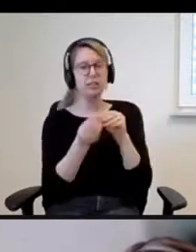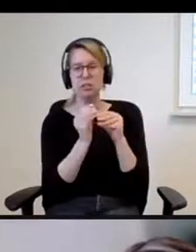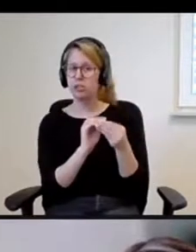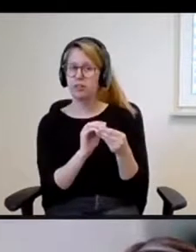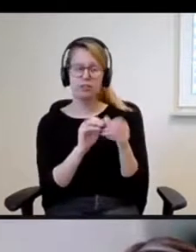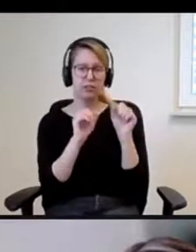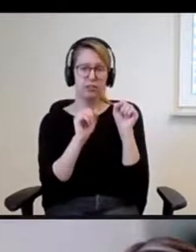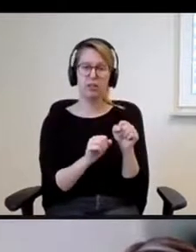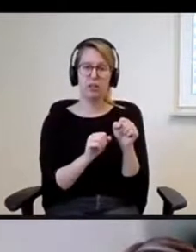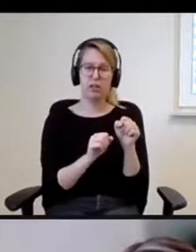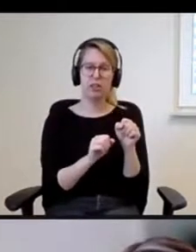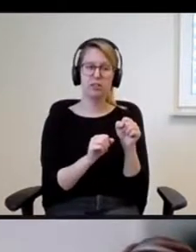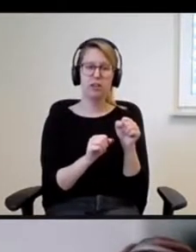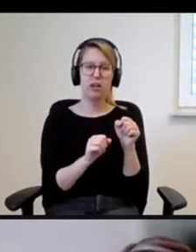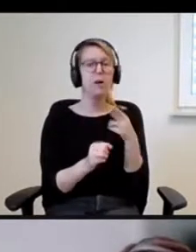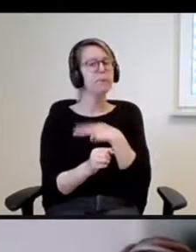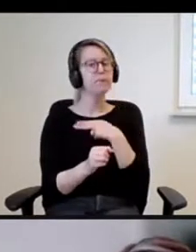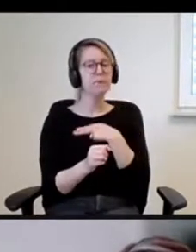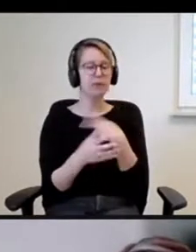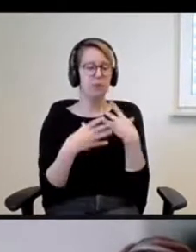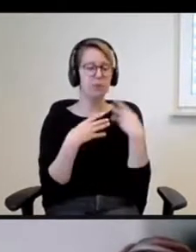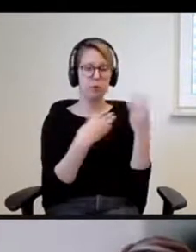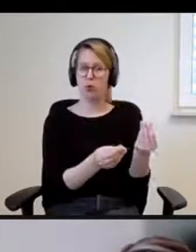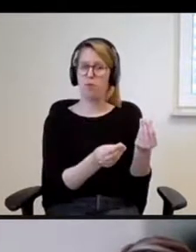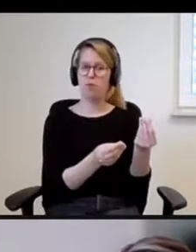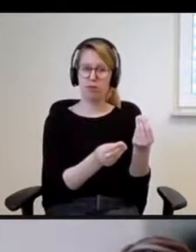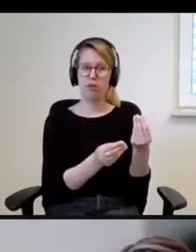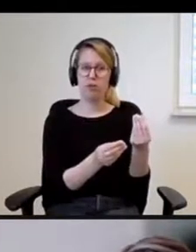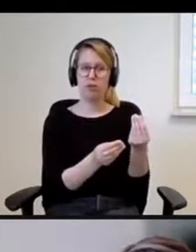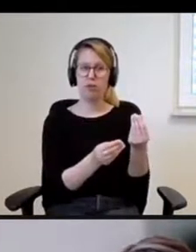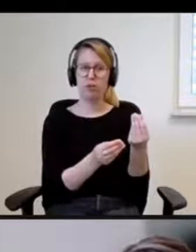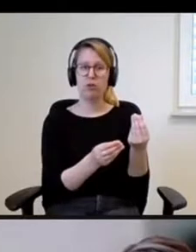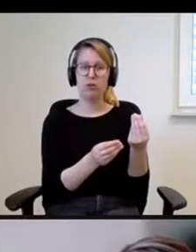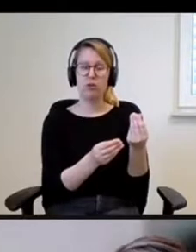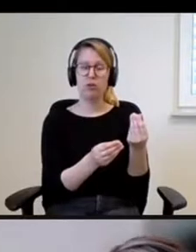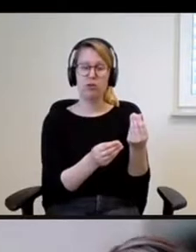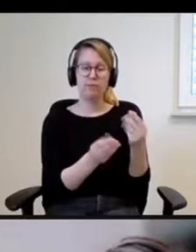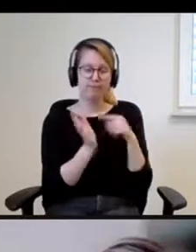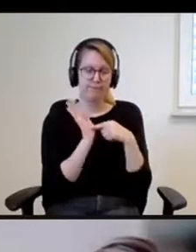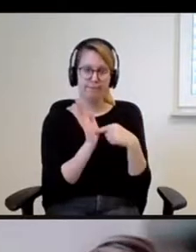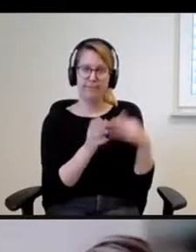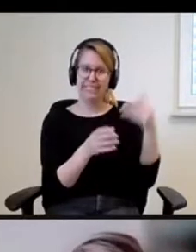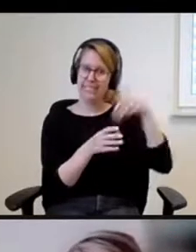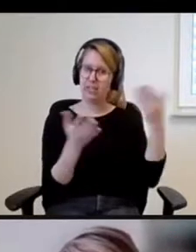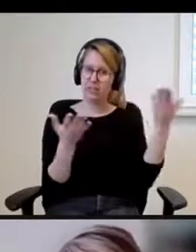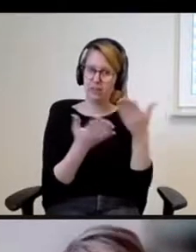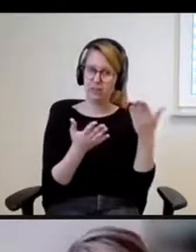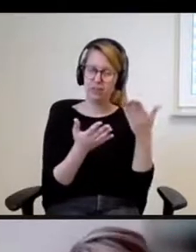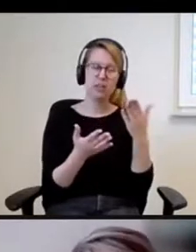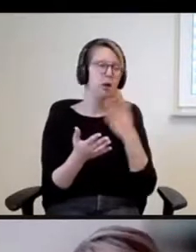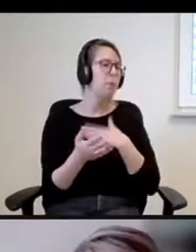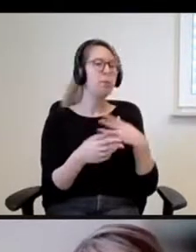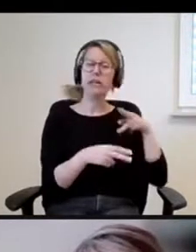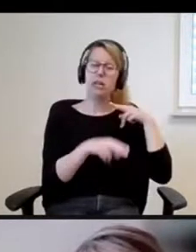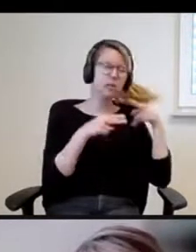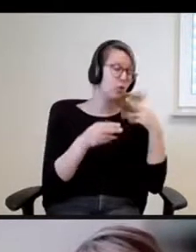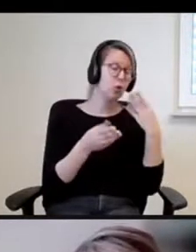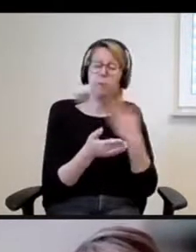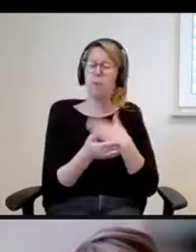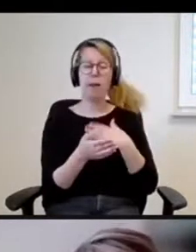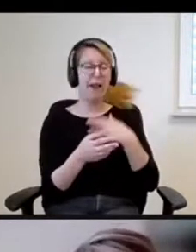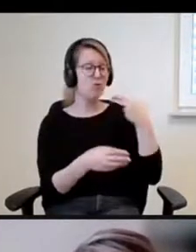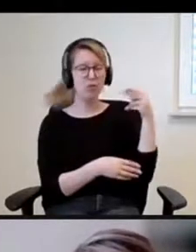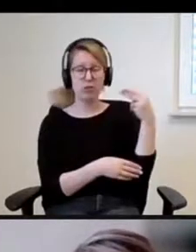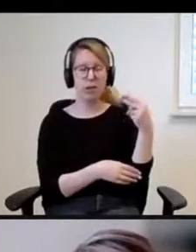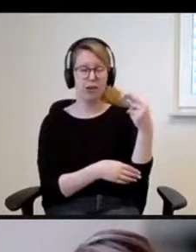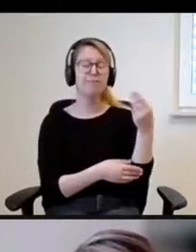können labellisieren lassen, für zu sagen, mein Geschäft, mein Etablissement, mein Restaurant etc., den ist